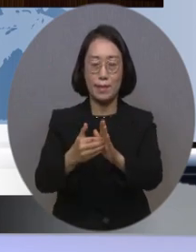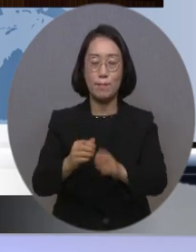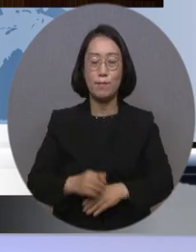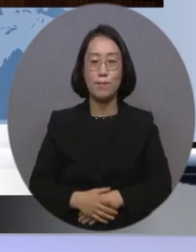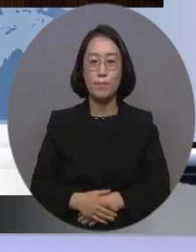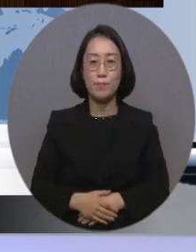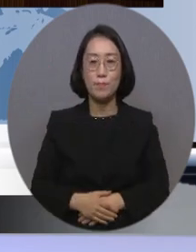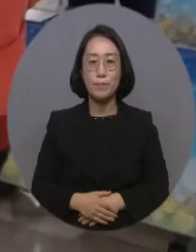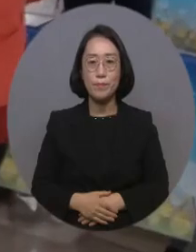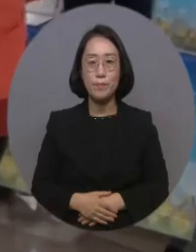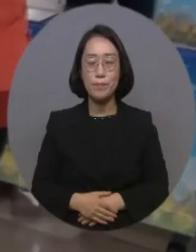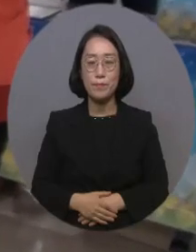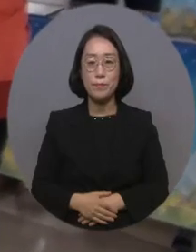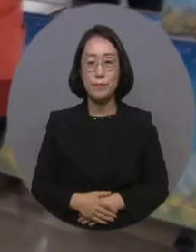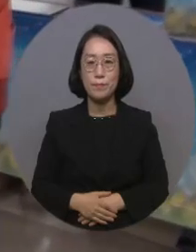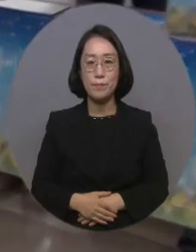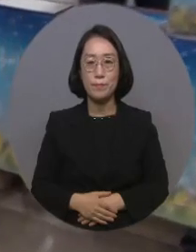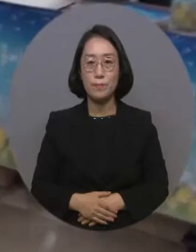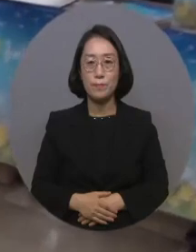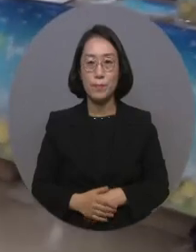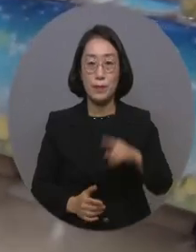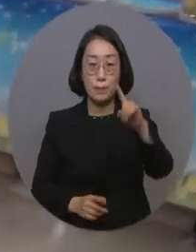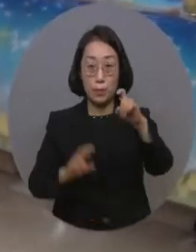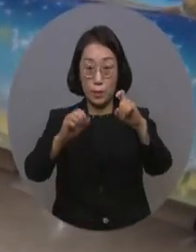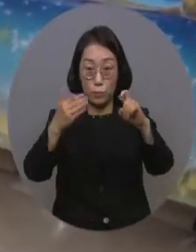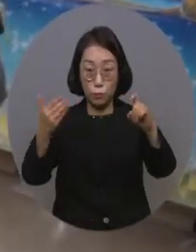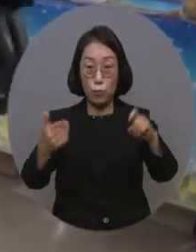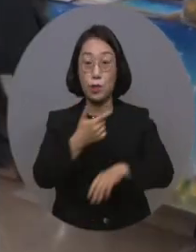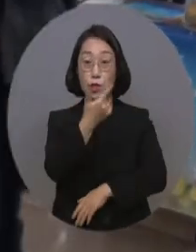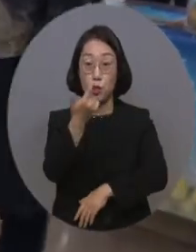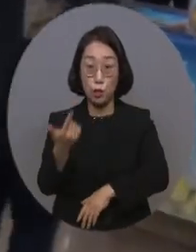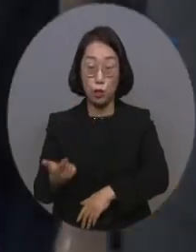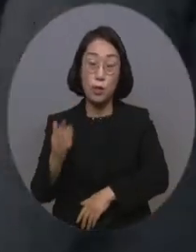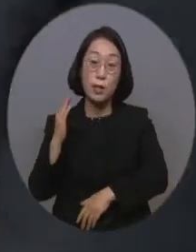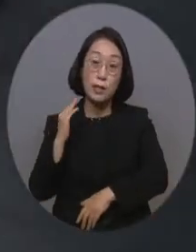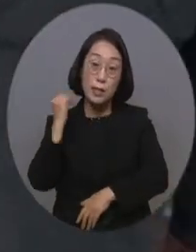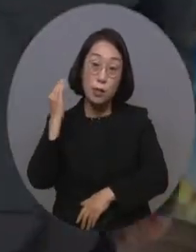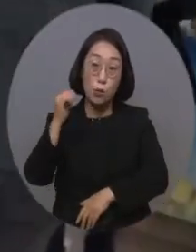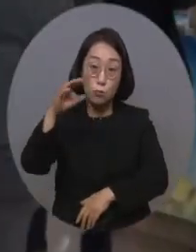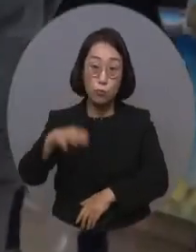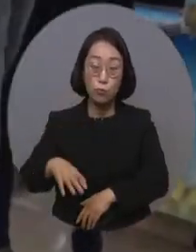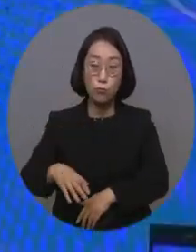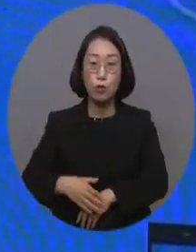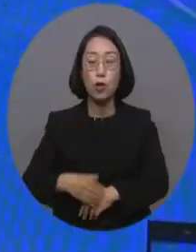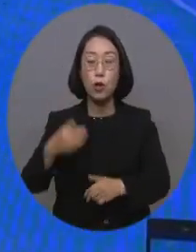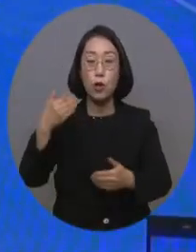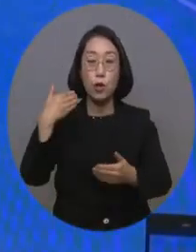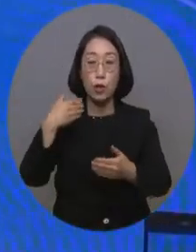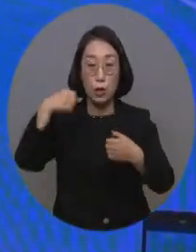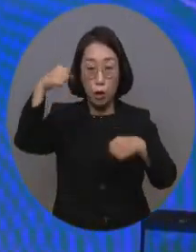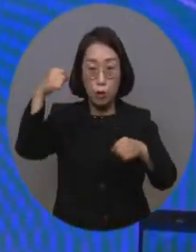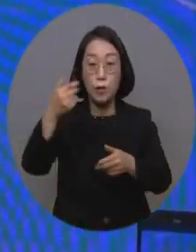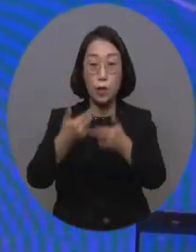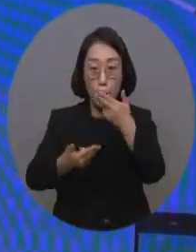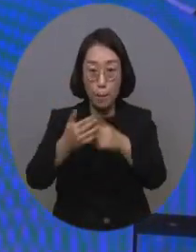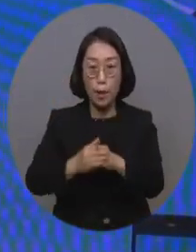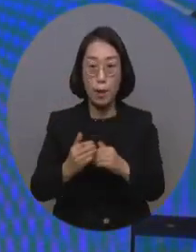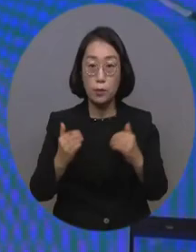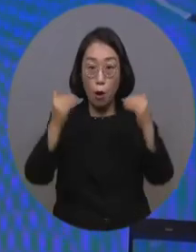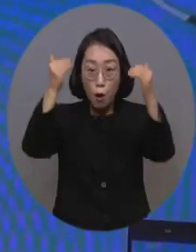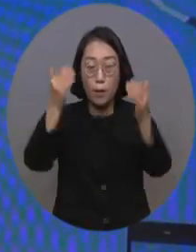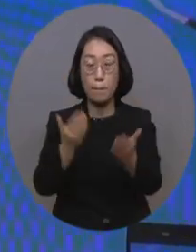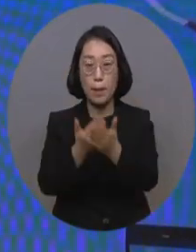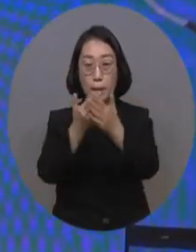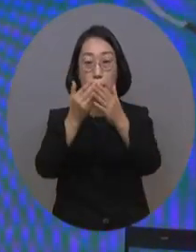보도합니다. 지난 29일 저녁 시간 의정부 연극협회가 주최 주관하는 성인 발달장애인